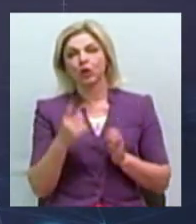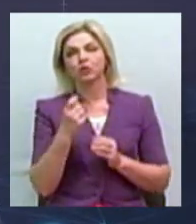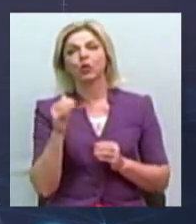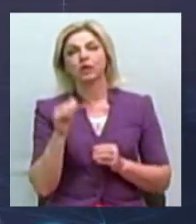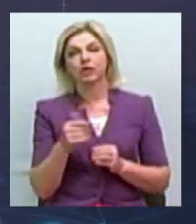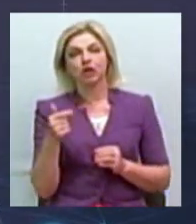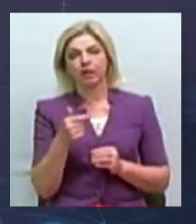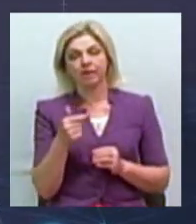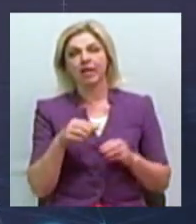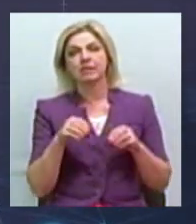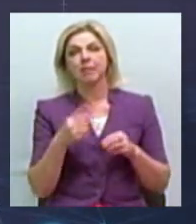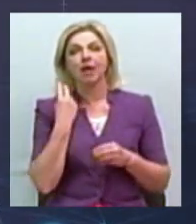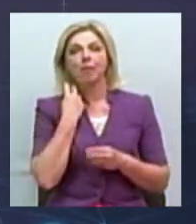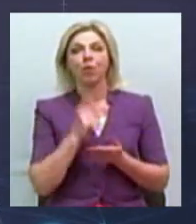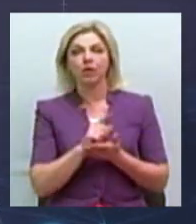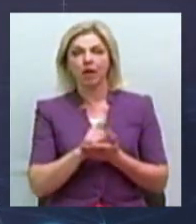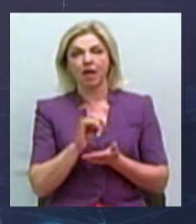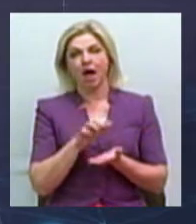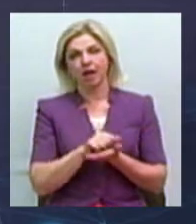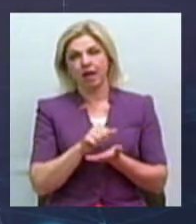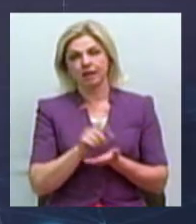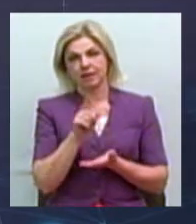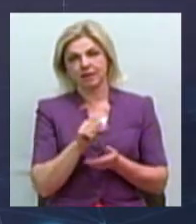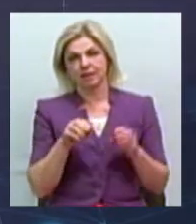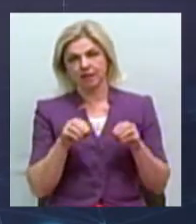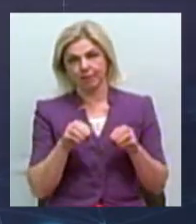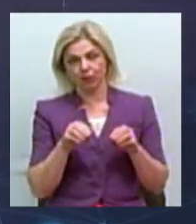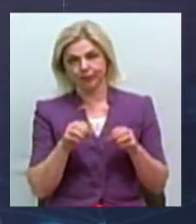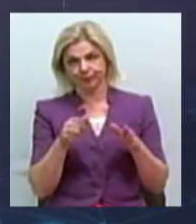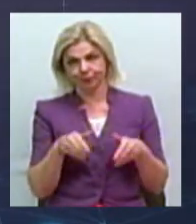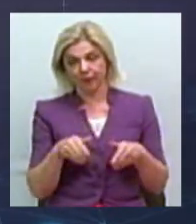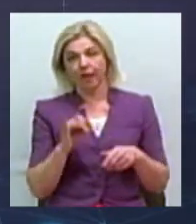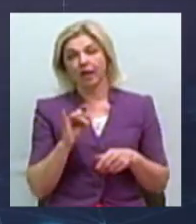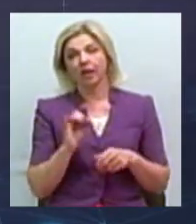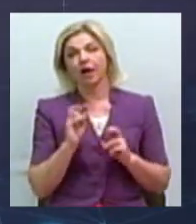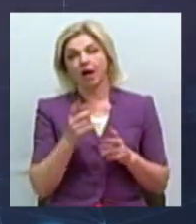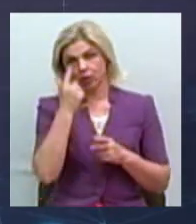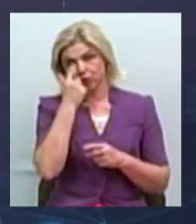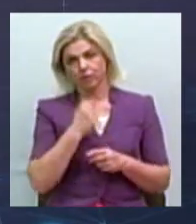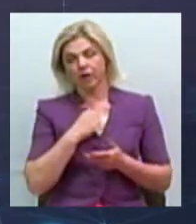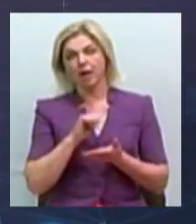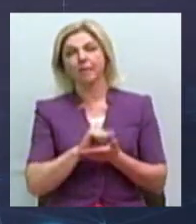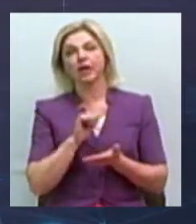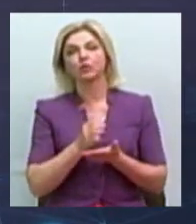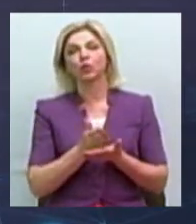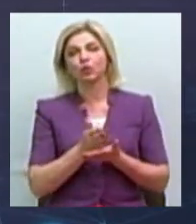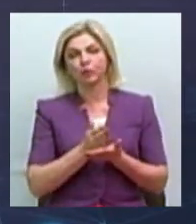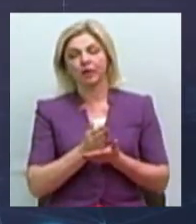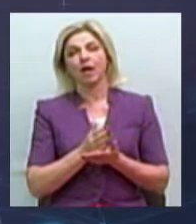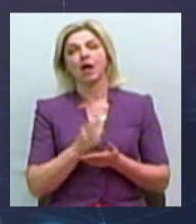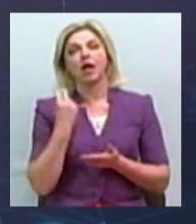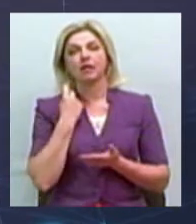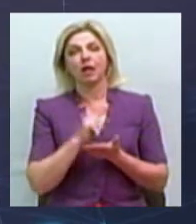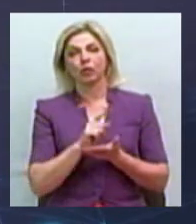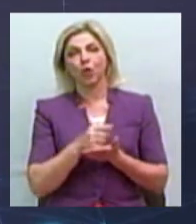гривень земельного податку та орендної плати за землю. І як нам повідомили у прес-службі Головного управління ДФС, бюджет